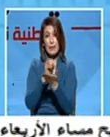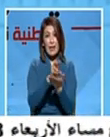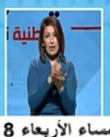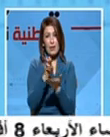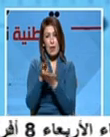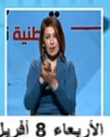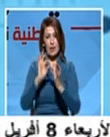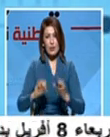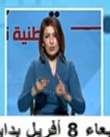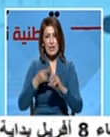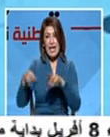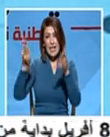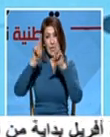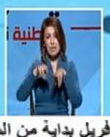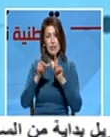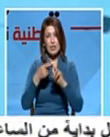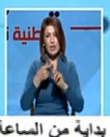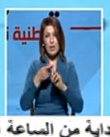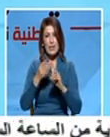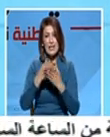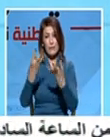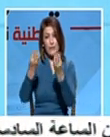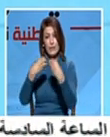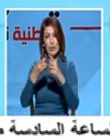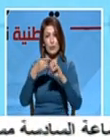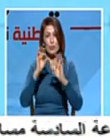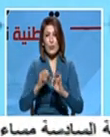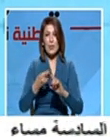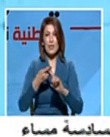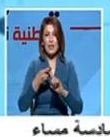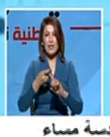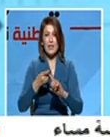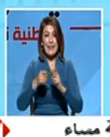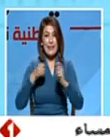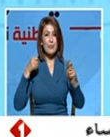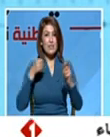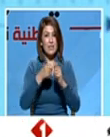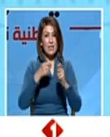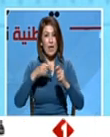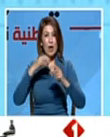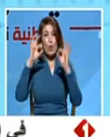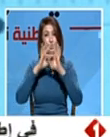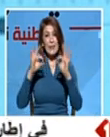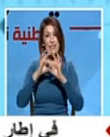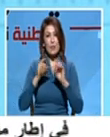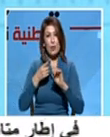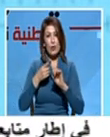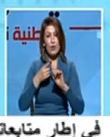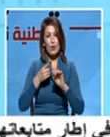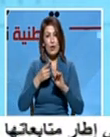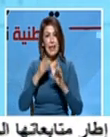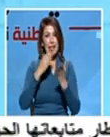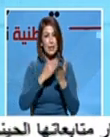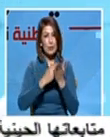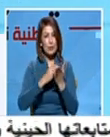استرجاع المصاريف اللي فات مثلا تاريخ 31 مارس يتم تمديد بصفه اليا حتى اشعار اخر.